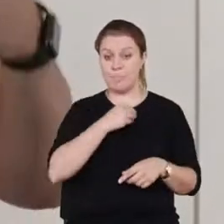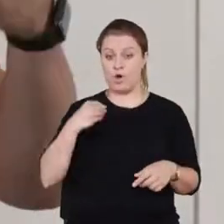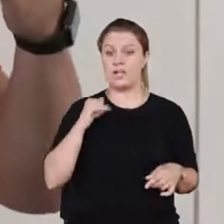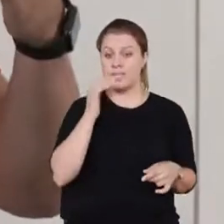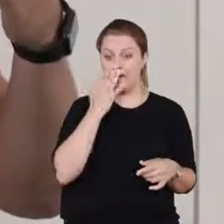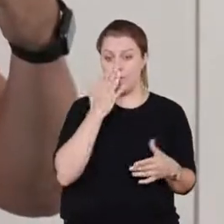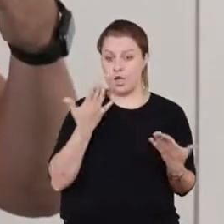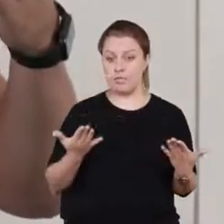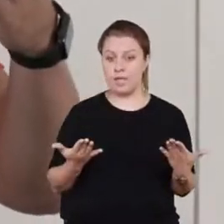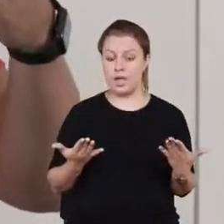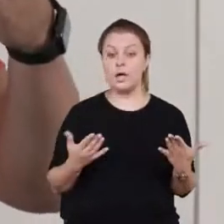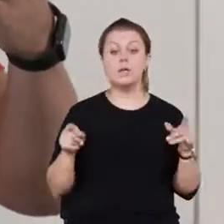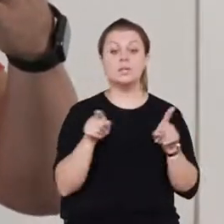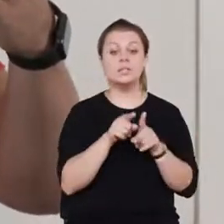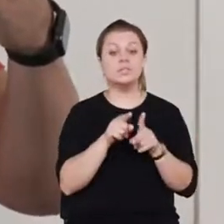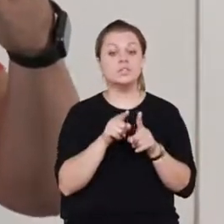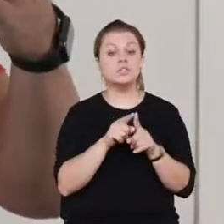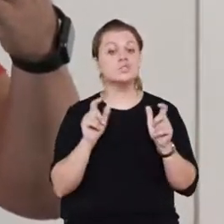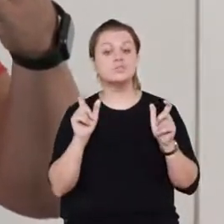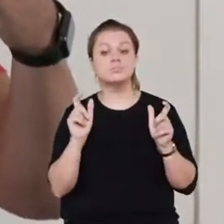szczególny. To był problem